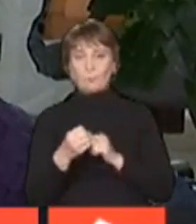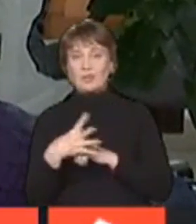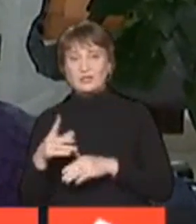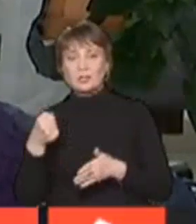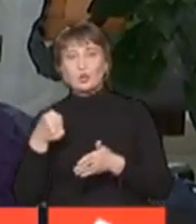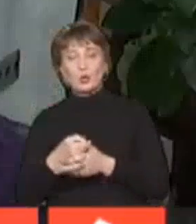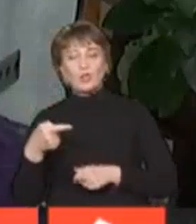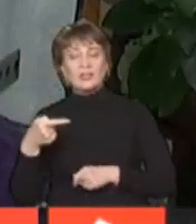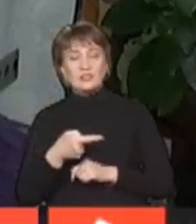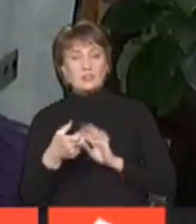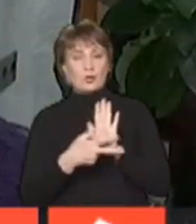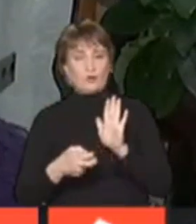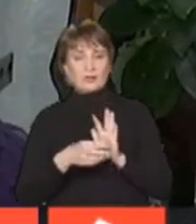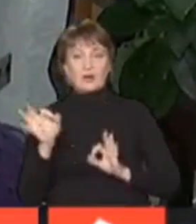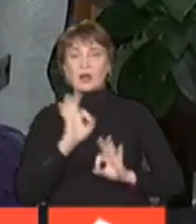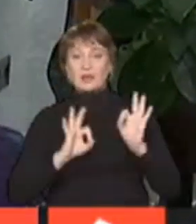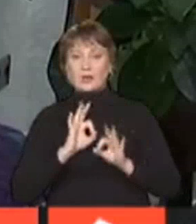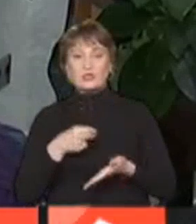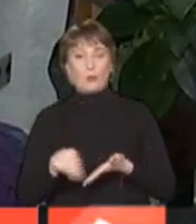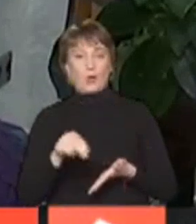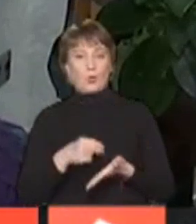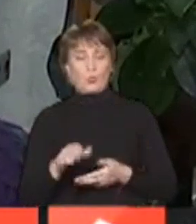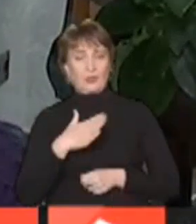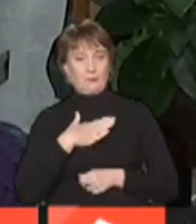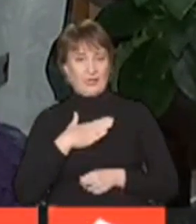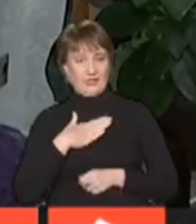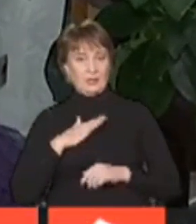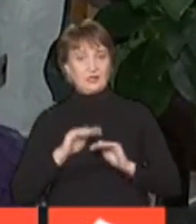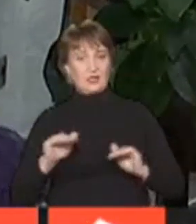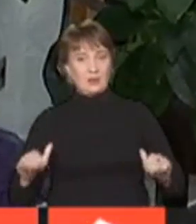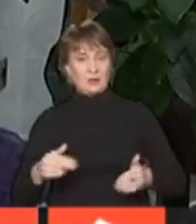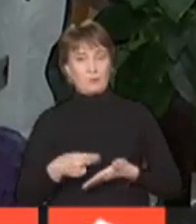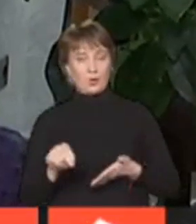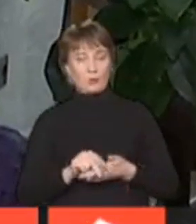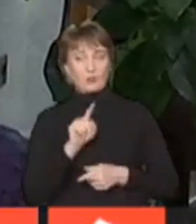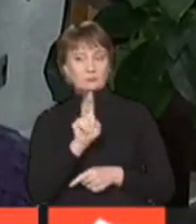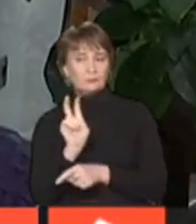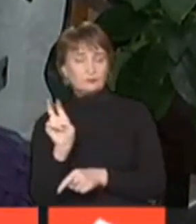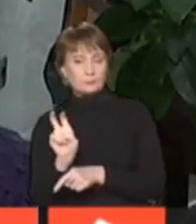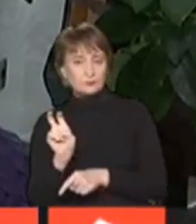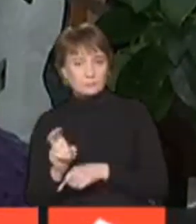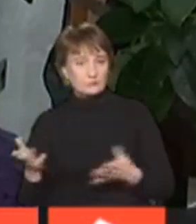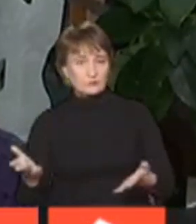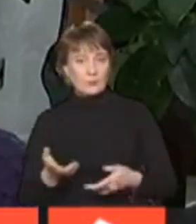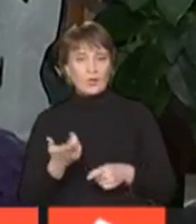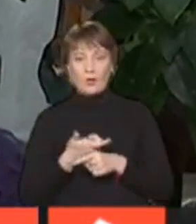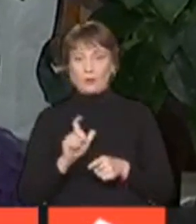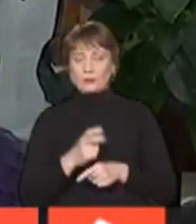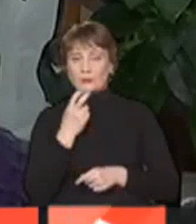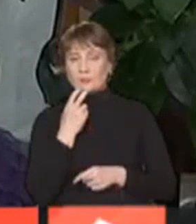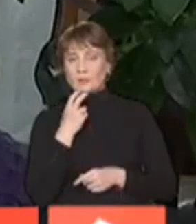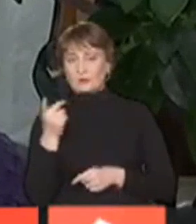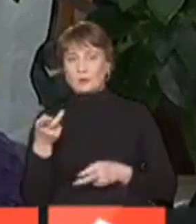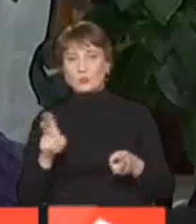до 1800. Лекарства мне покупали мои дети. Вот они ходили, пакет передается смешно